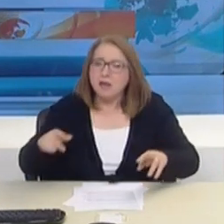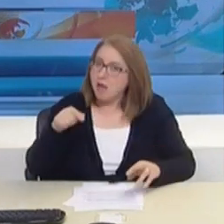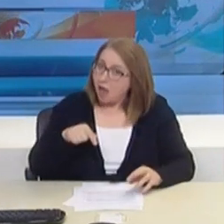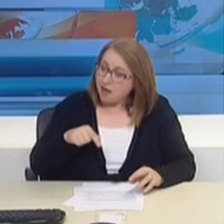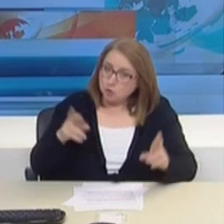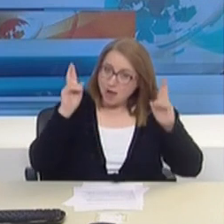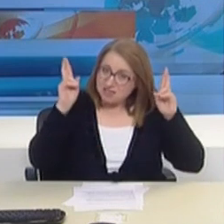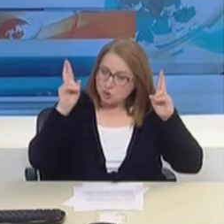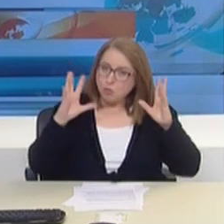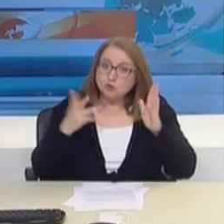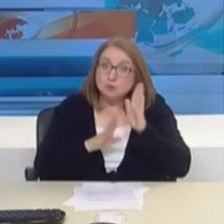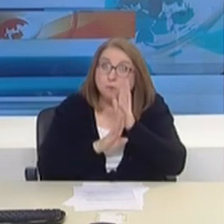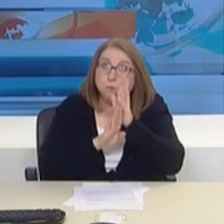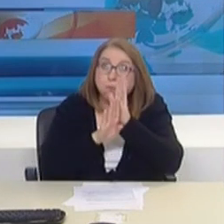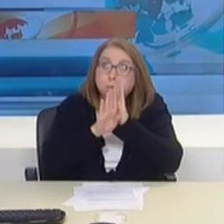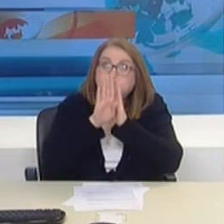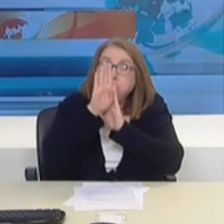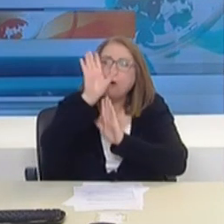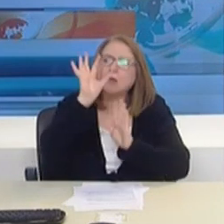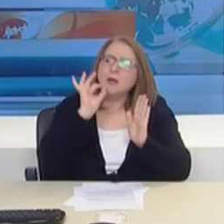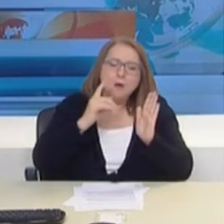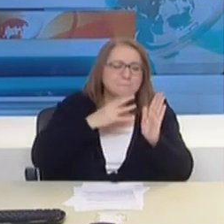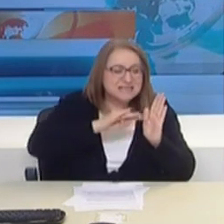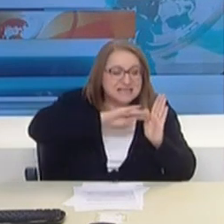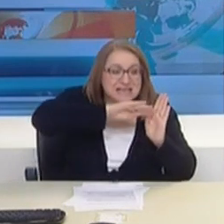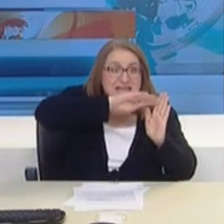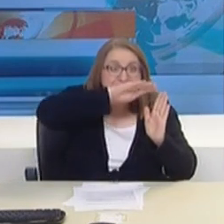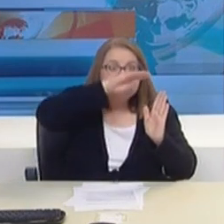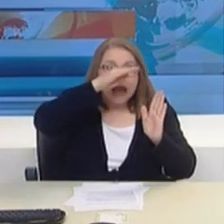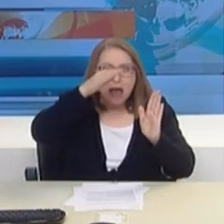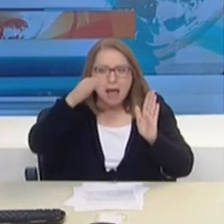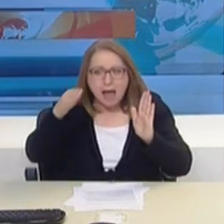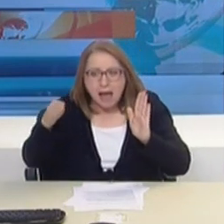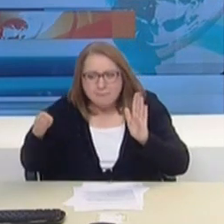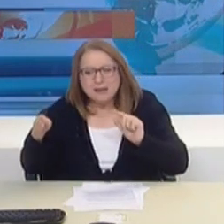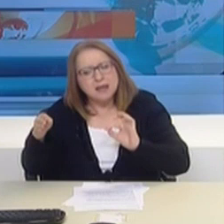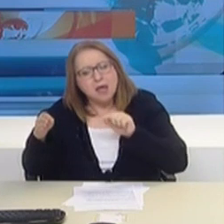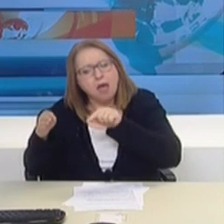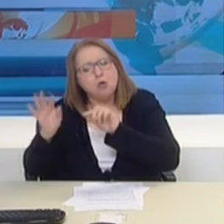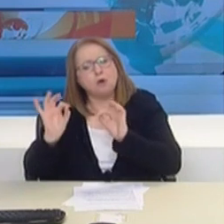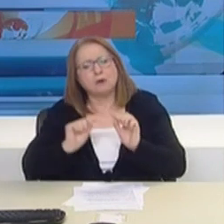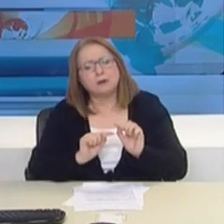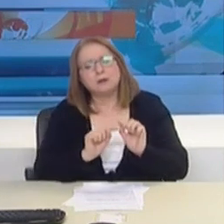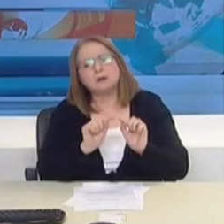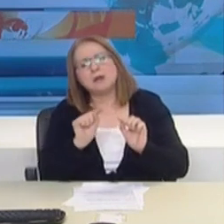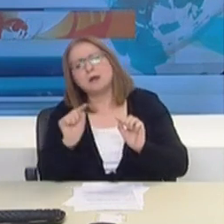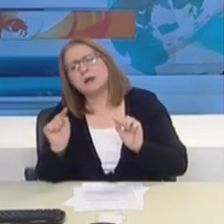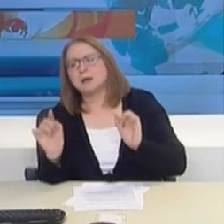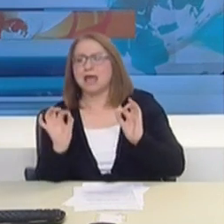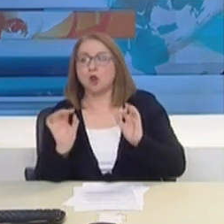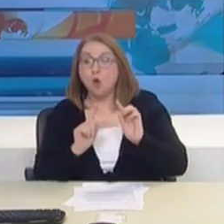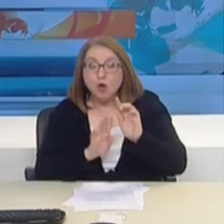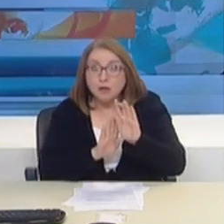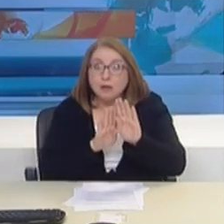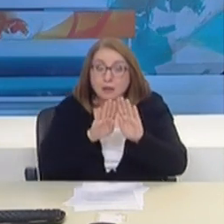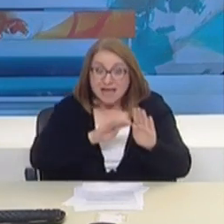σταθερό, δεν δείχνει κάποια αύξηση. Είναι εντός καμπύλης και ίσως και παρακάτω από την καμπύλη. Αυτό είναι ένα αισιόδοξο μήνυμα, αλλά η